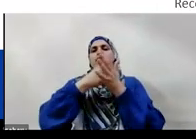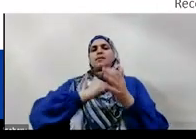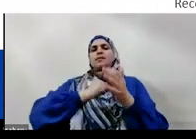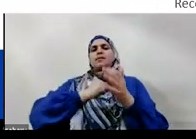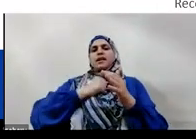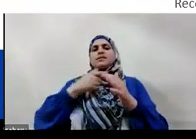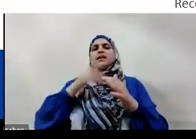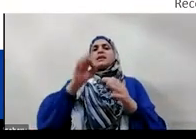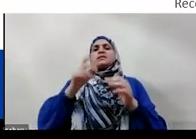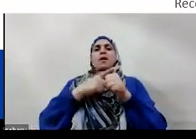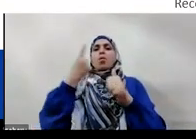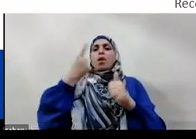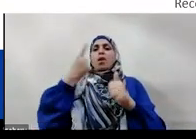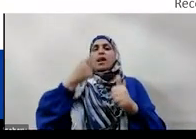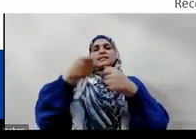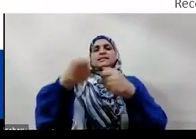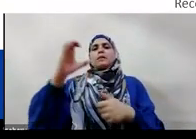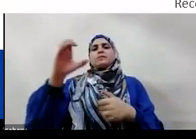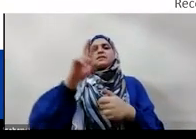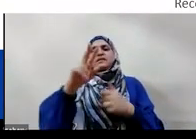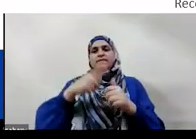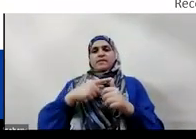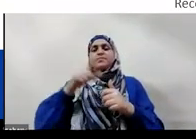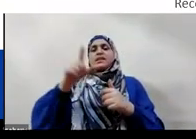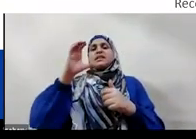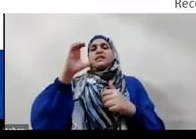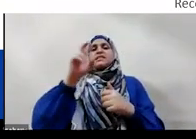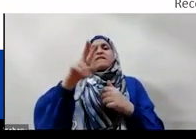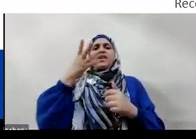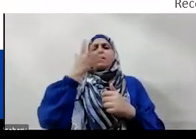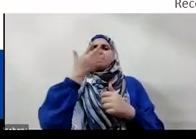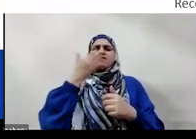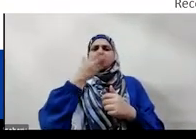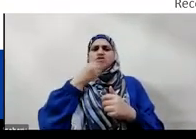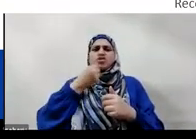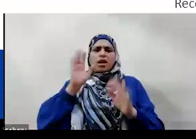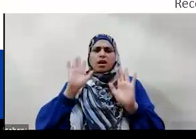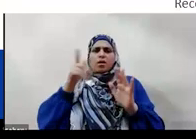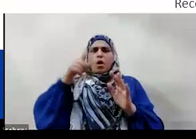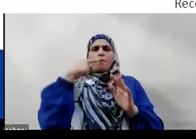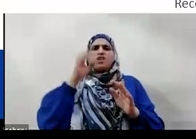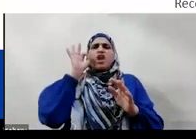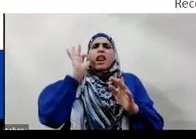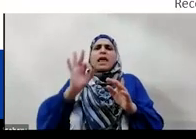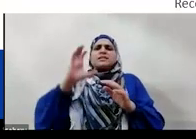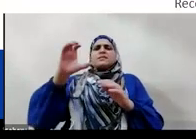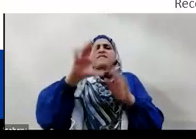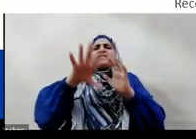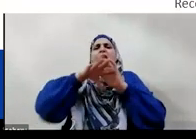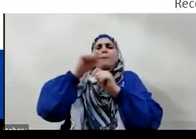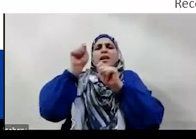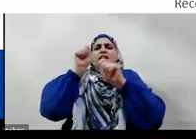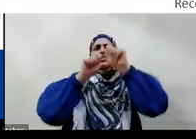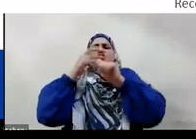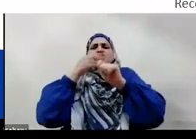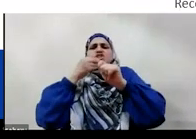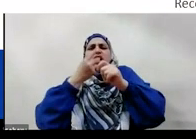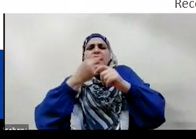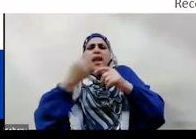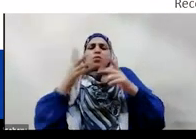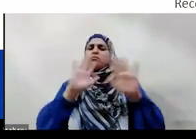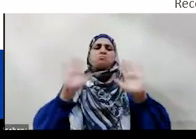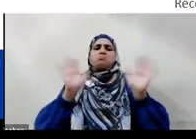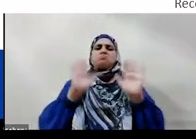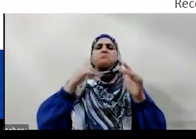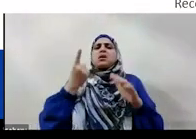سي في. السي في بتاعي ملهوش فورمات معين، ما مش مطلوب ان حضراتكم تعملوا له صيغه معينه او